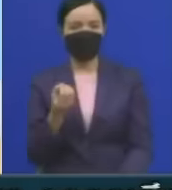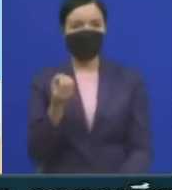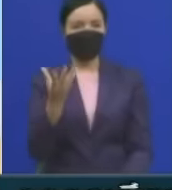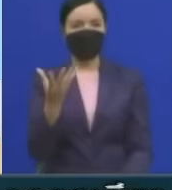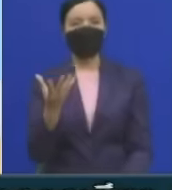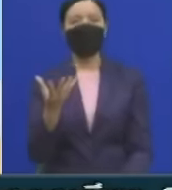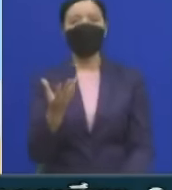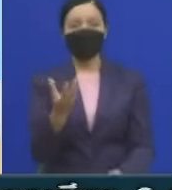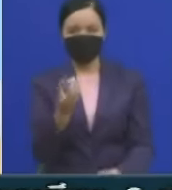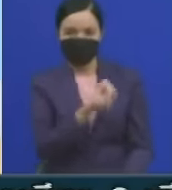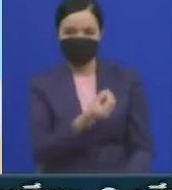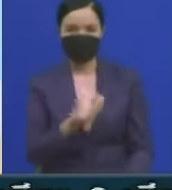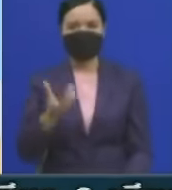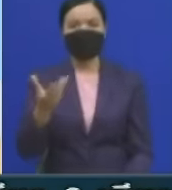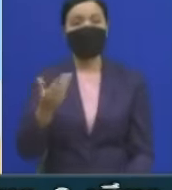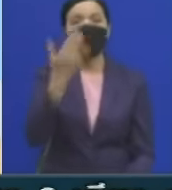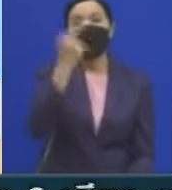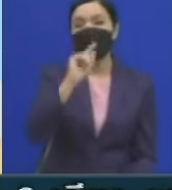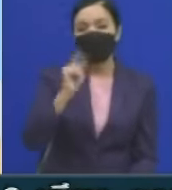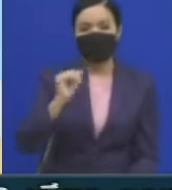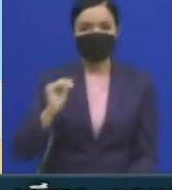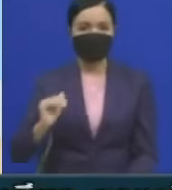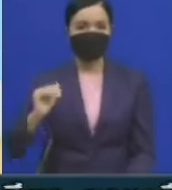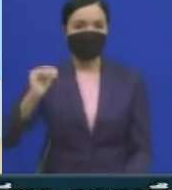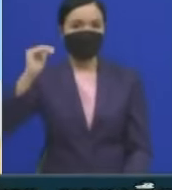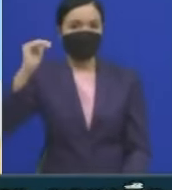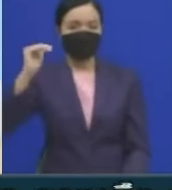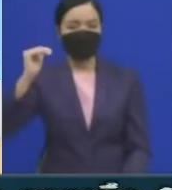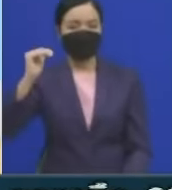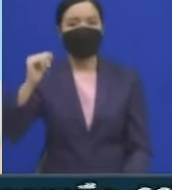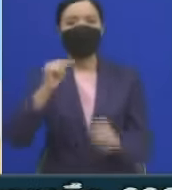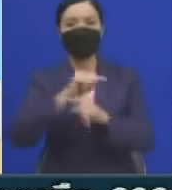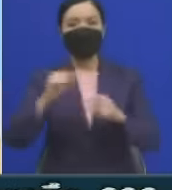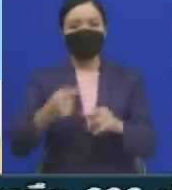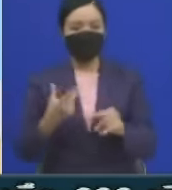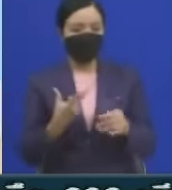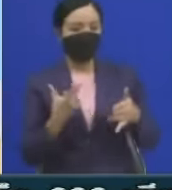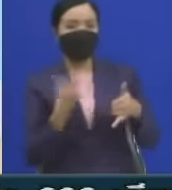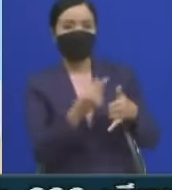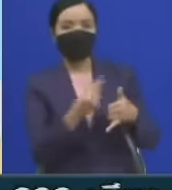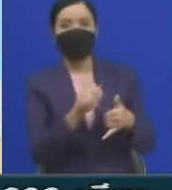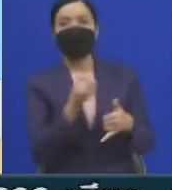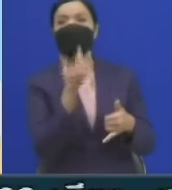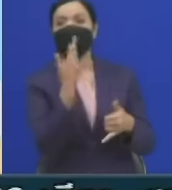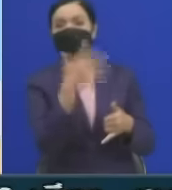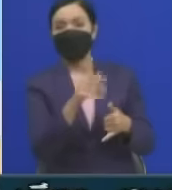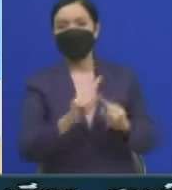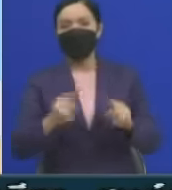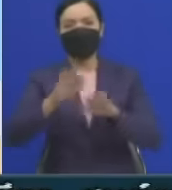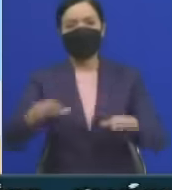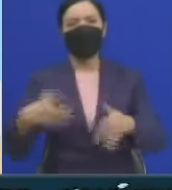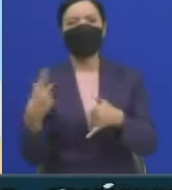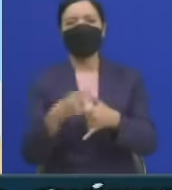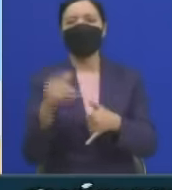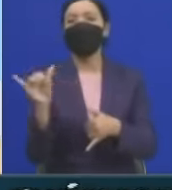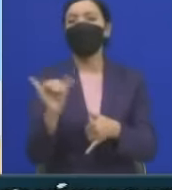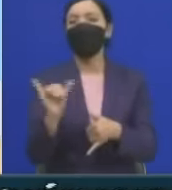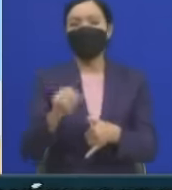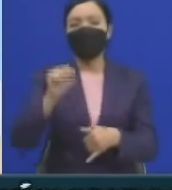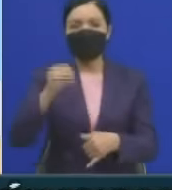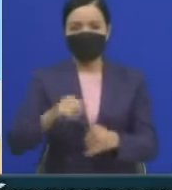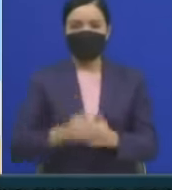ขึ้นนะคะอาจจะเป็นเพราะว่าผู้ใหญ่เนี่ยก็มีเปอร์เซ็นต์ที่ได้รับวัคซีนไปแล้วค่อนข้างเยอะเนาะเพราะฉะนั้น